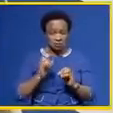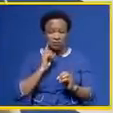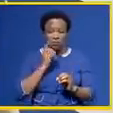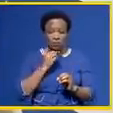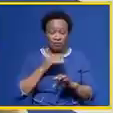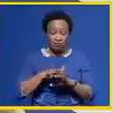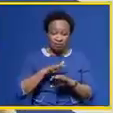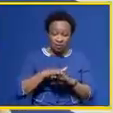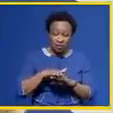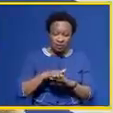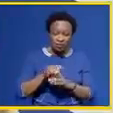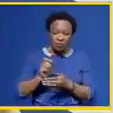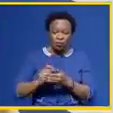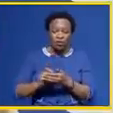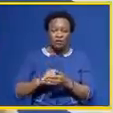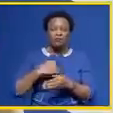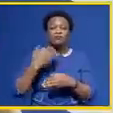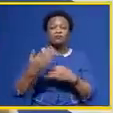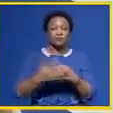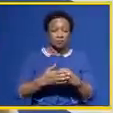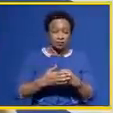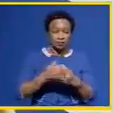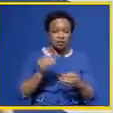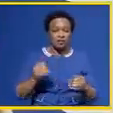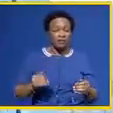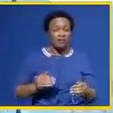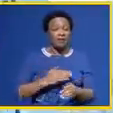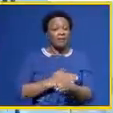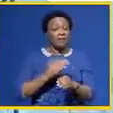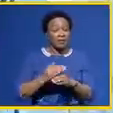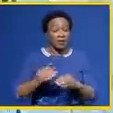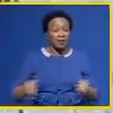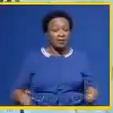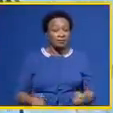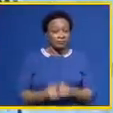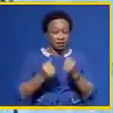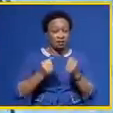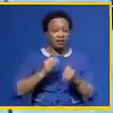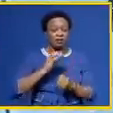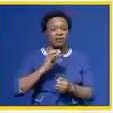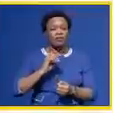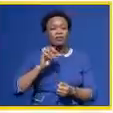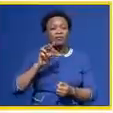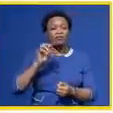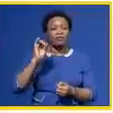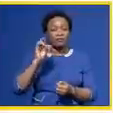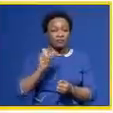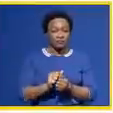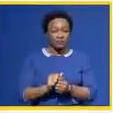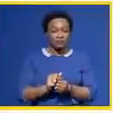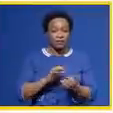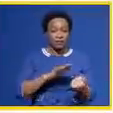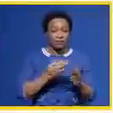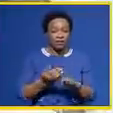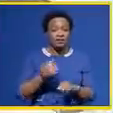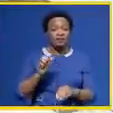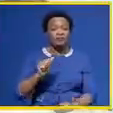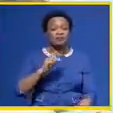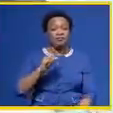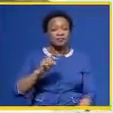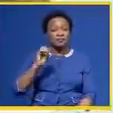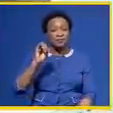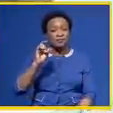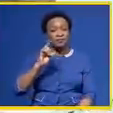maelezo yake yeye, wanafunzi ndio walikuwa wanarudi baada ya ile janga la COVID-19. Wanafunzi waliofariki dunia ni Aziz Juma, Ramadan